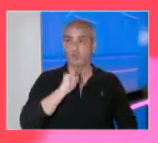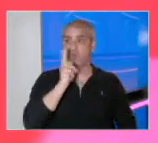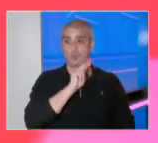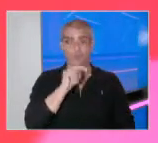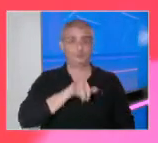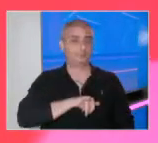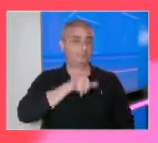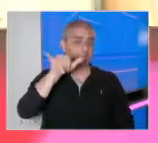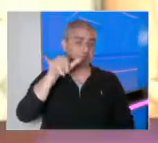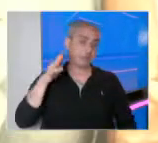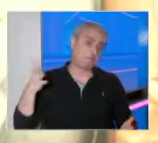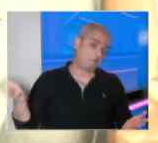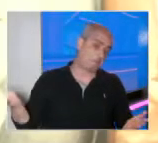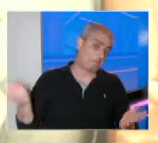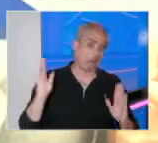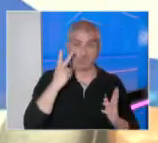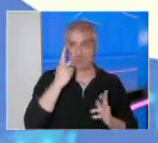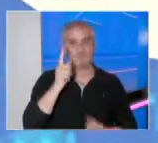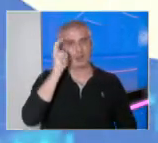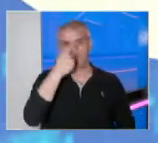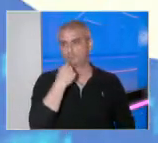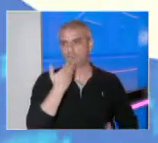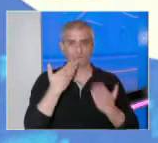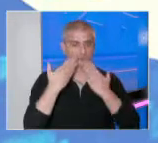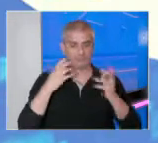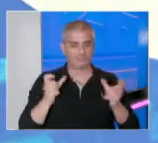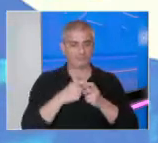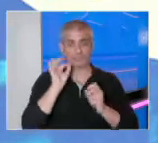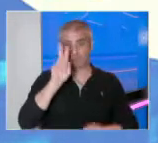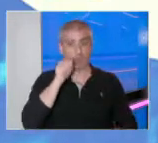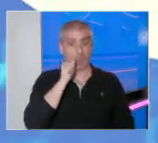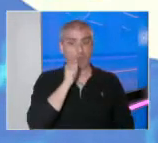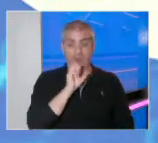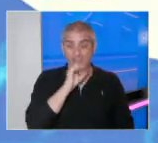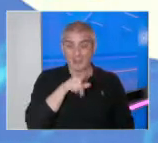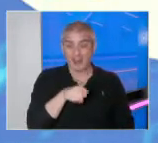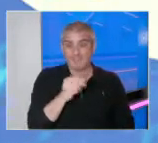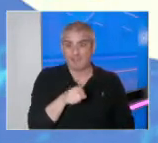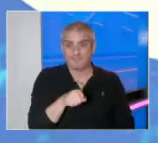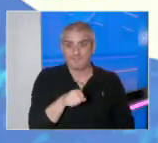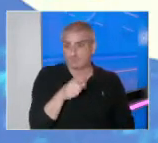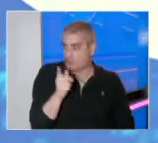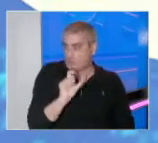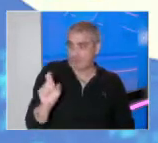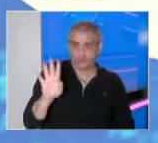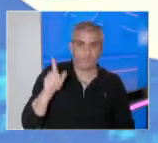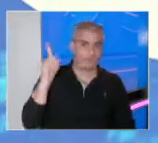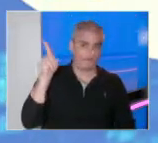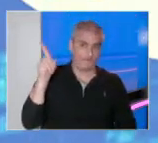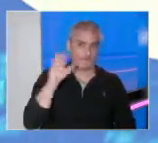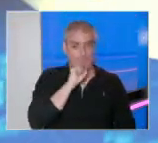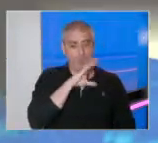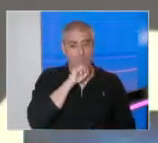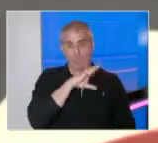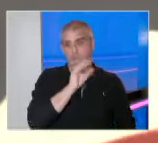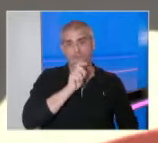נושא הטיסה הזה הוא לכאורה, אבל גנץ אומר היום בישיבת עשייה שההדלפה של הדבר הזה הוא למעשה מאשים את נתניהו,